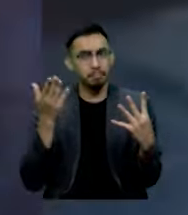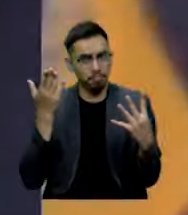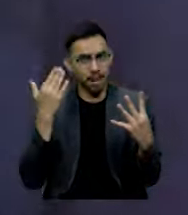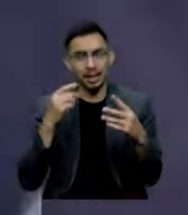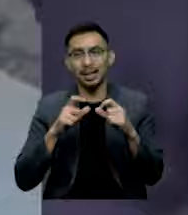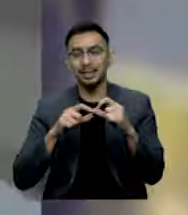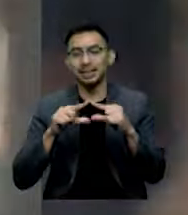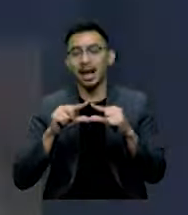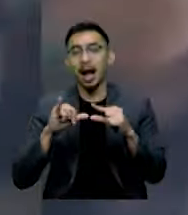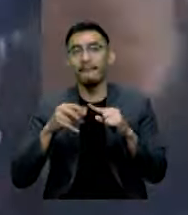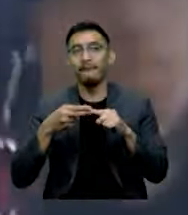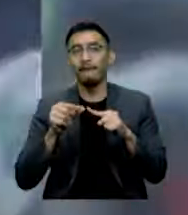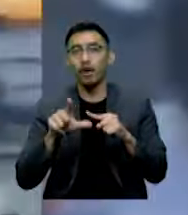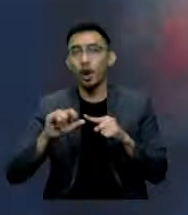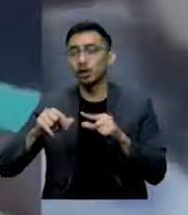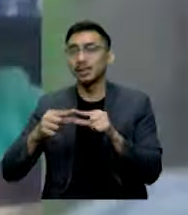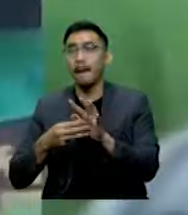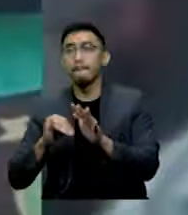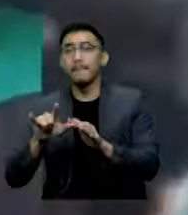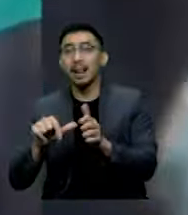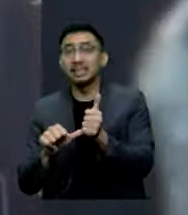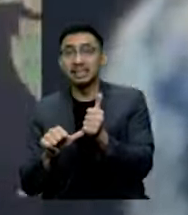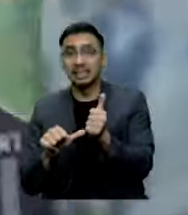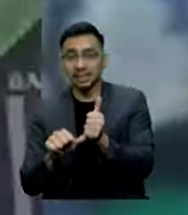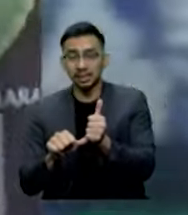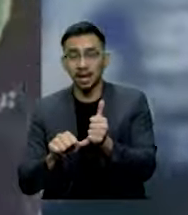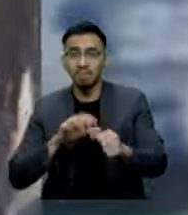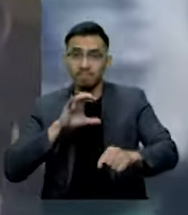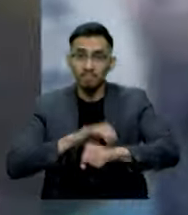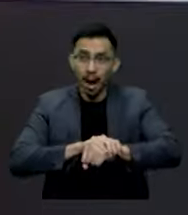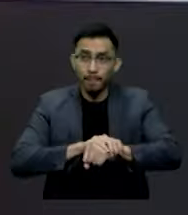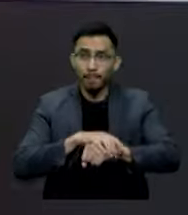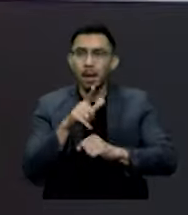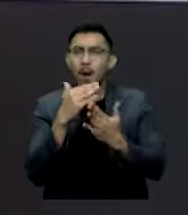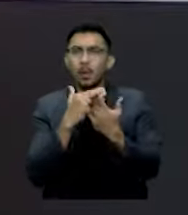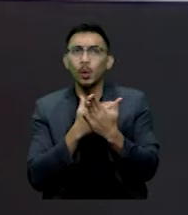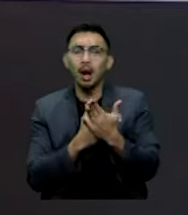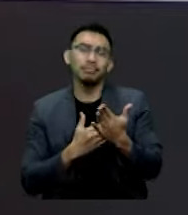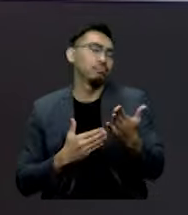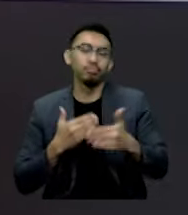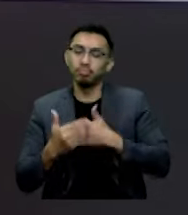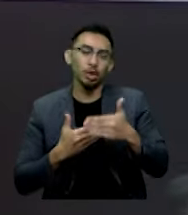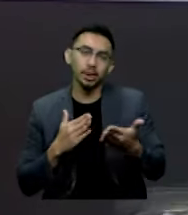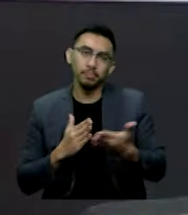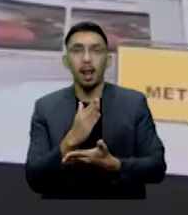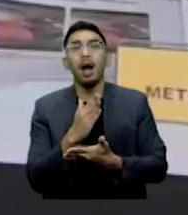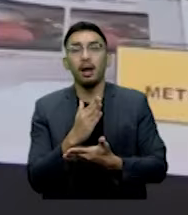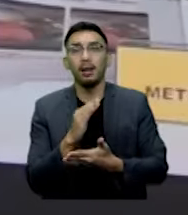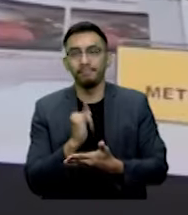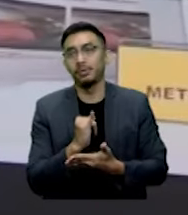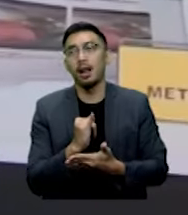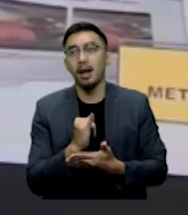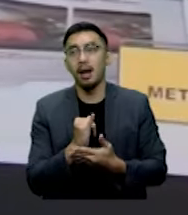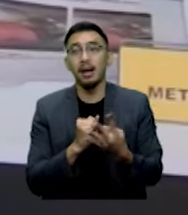di jalur bis Transjakarta Jalan Daan Mogot, Tanjung Duren, Jakarta Barat beberapa waktu lalu. 3 orang anggota polisi yang dibebas tugaskan